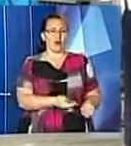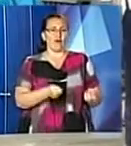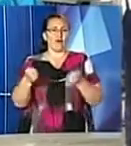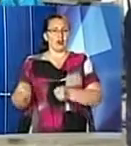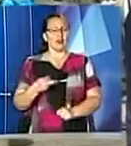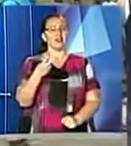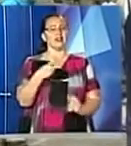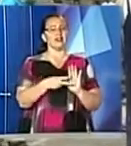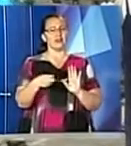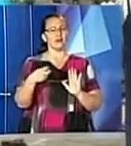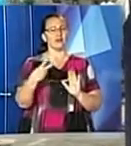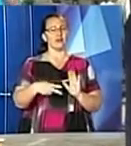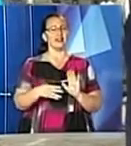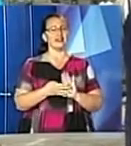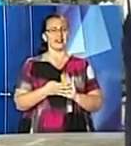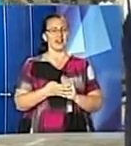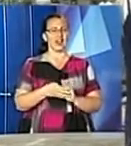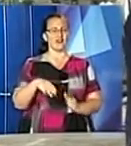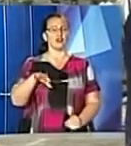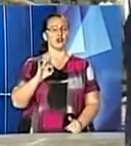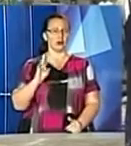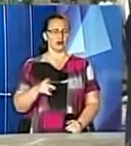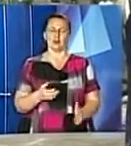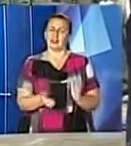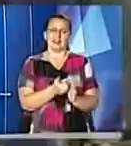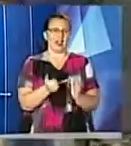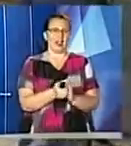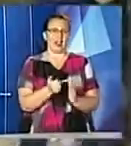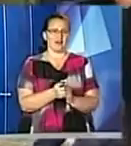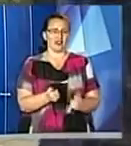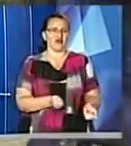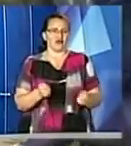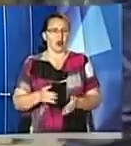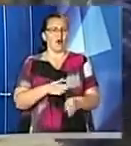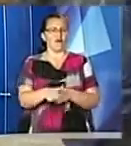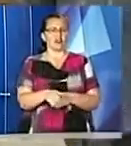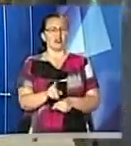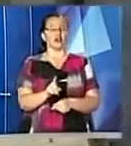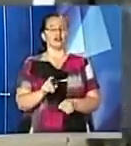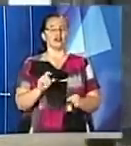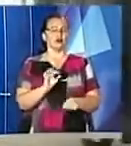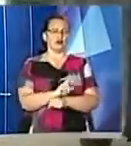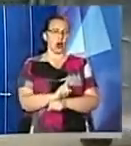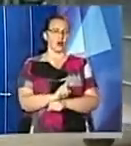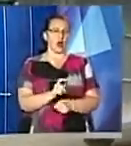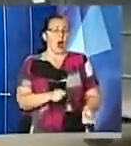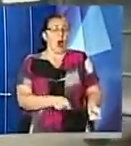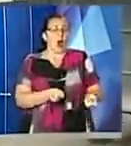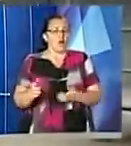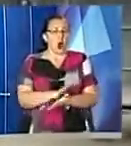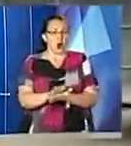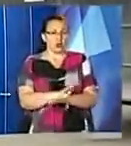тонн відходів. Але цього недостатньо для виконання термінів. За даними міської надзвичайної комісії, очистити місто від